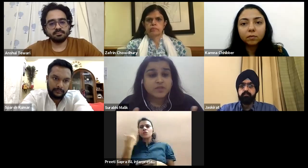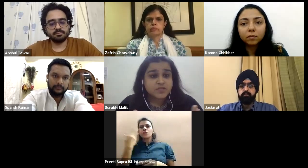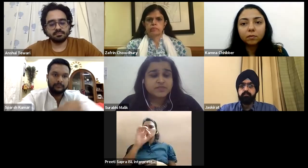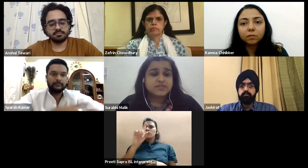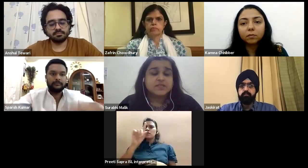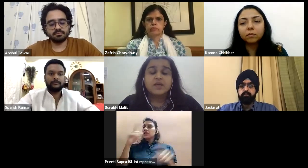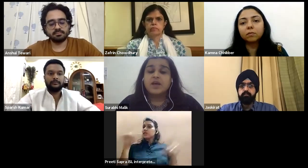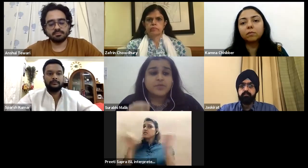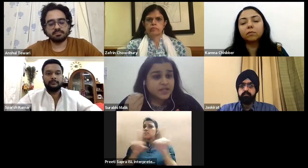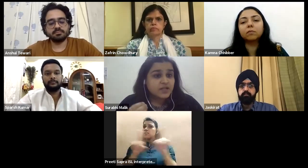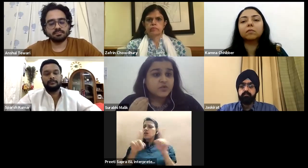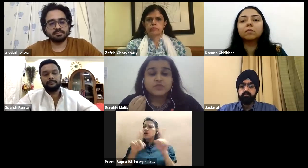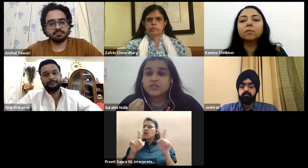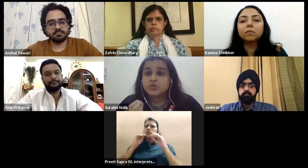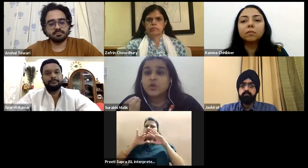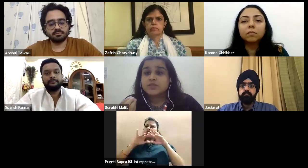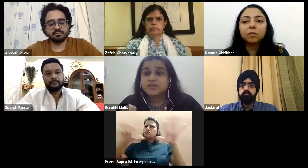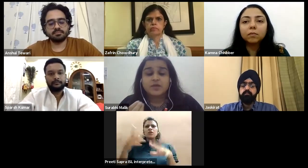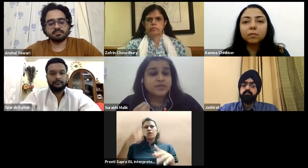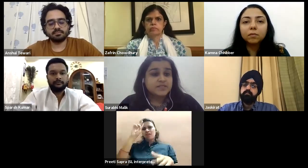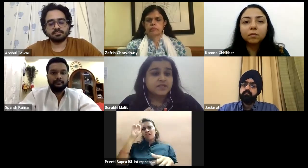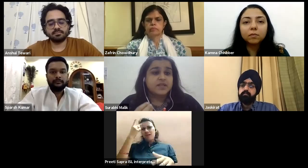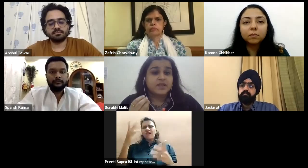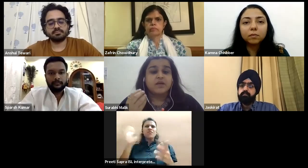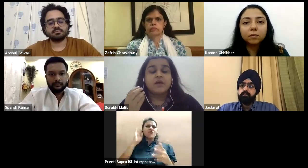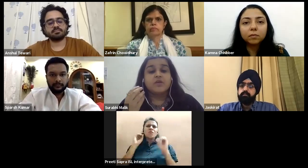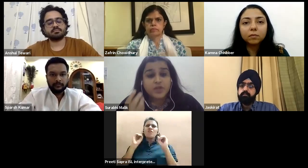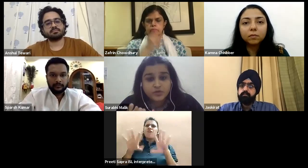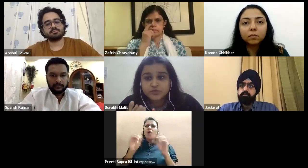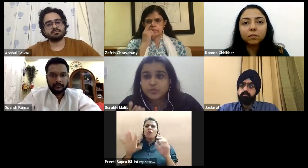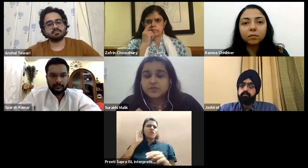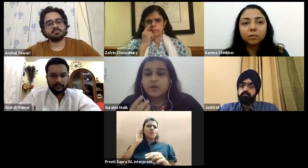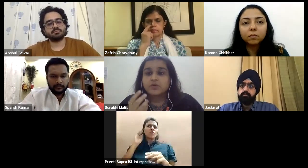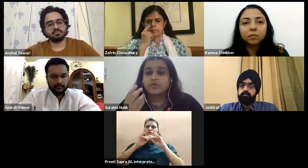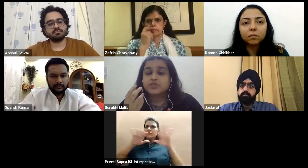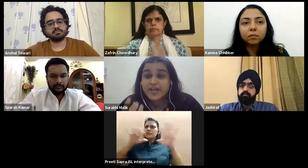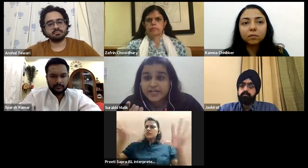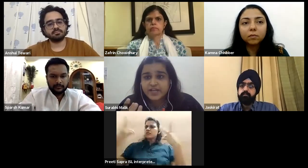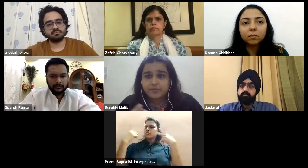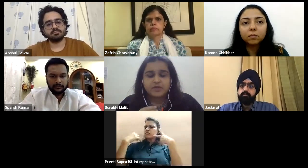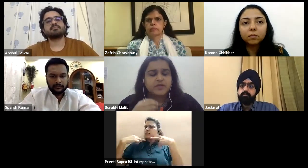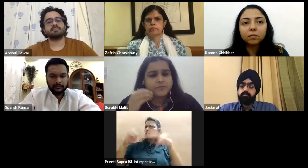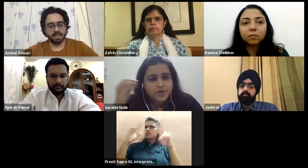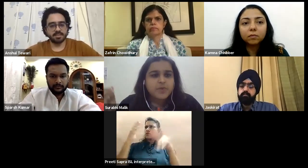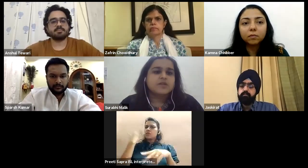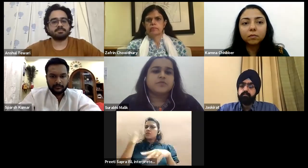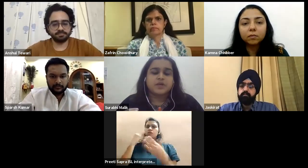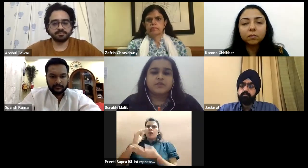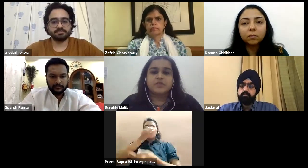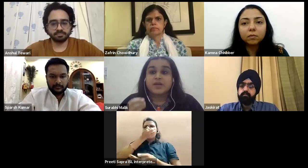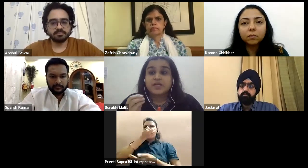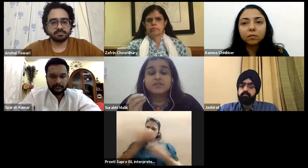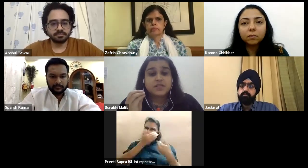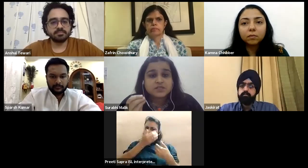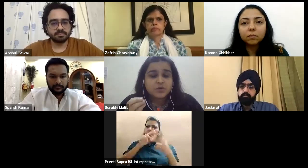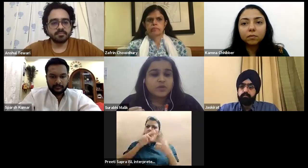world consequences. हमने देखा था 2016 और 17 में किस तरह एक fake news rumors about child kidnapping different parts of the country